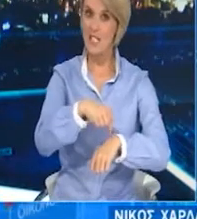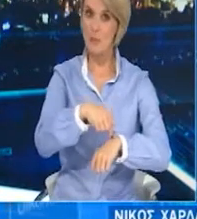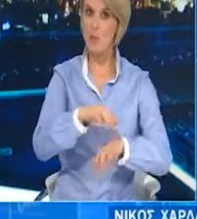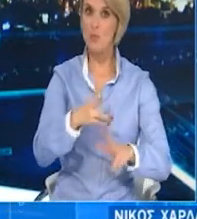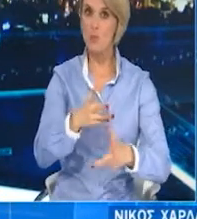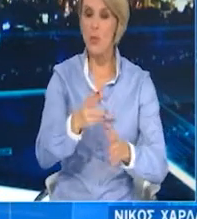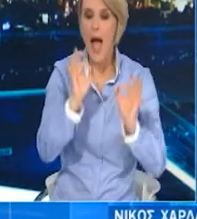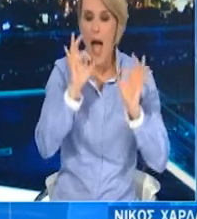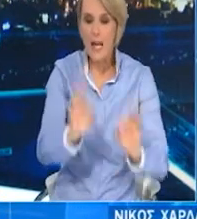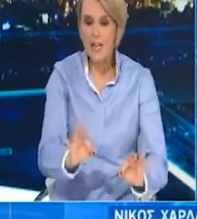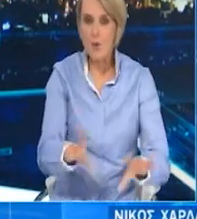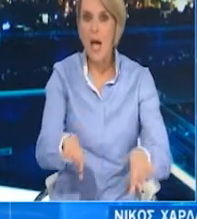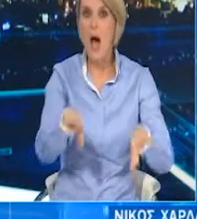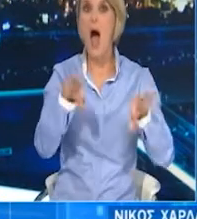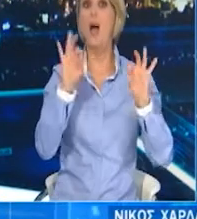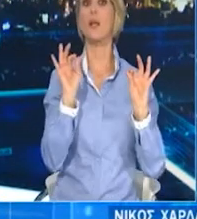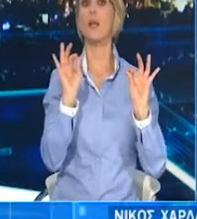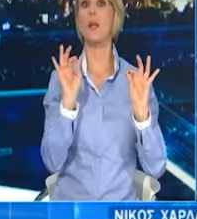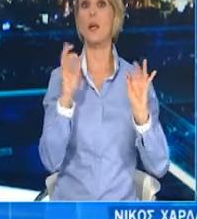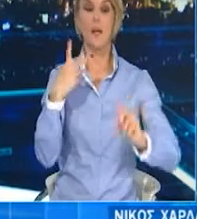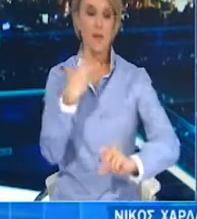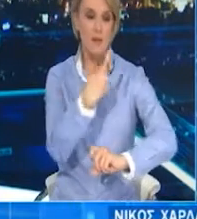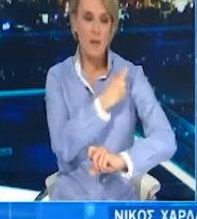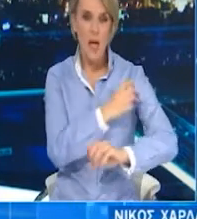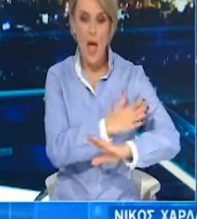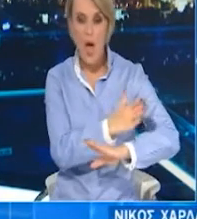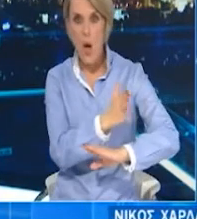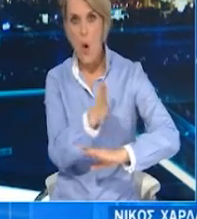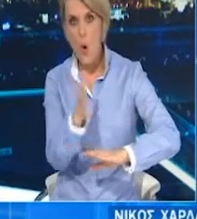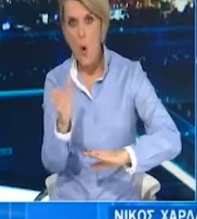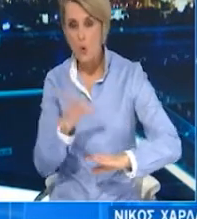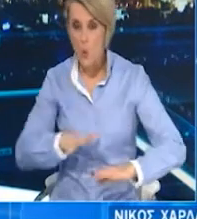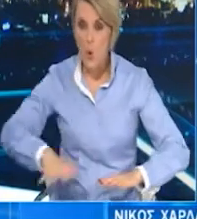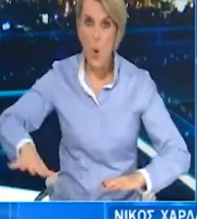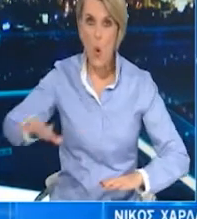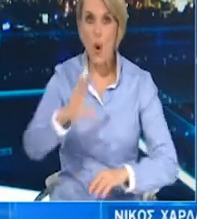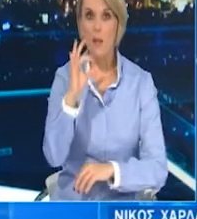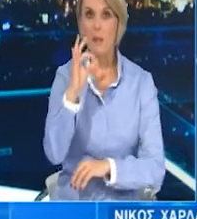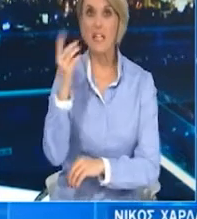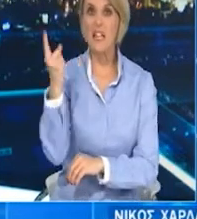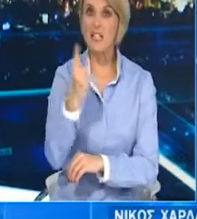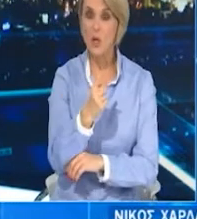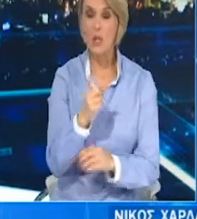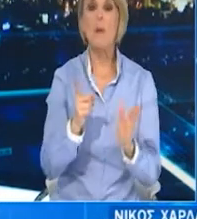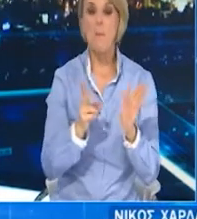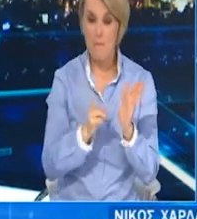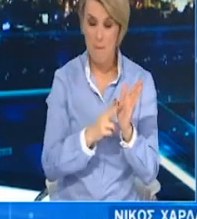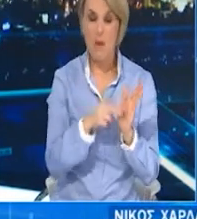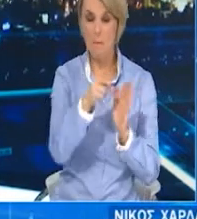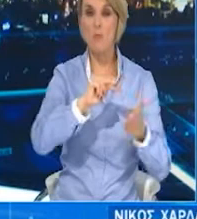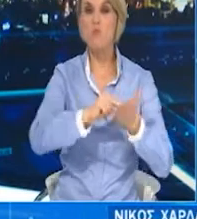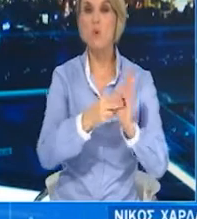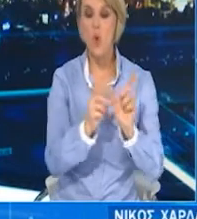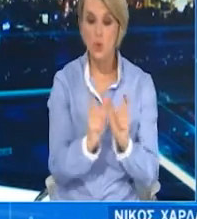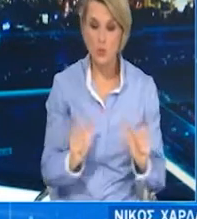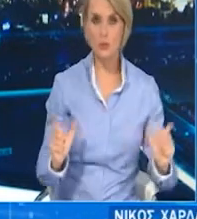βρισκόμαστε μόλις στην αρχή του τέλους και ότι μέχρι να εμβολιαστεί ικανότημα του πληθυσμού είναι απαραίτητο να παραμείνουμε σε εγρήγορση και να